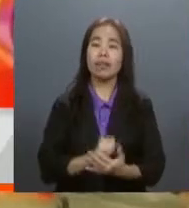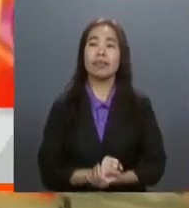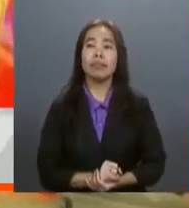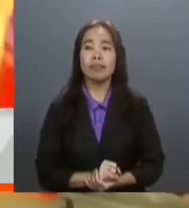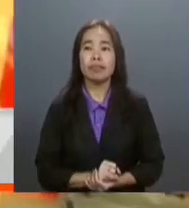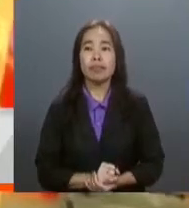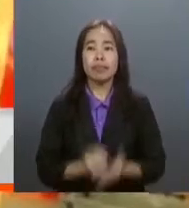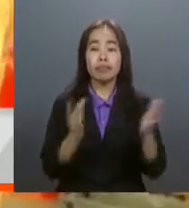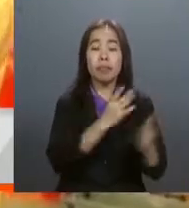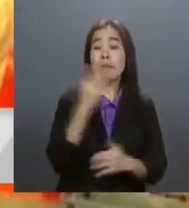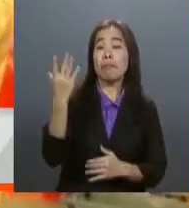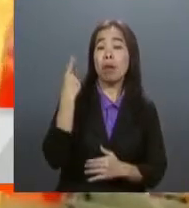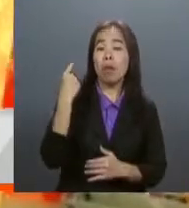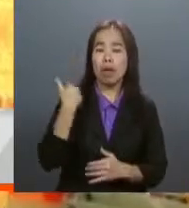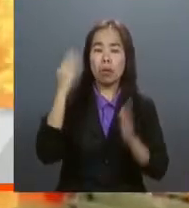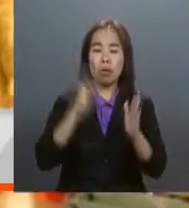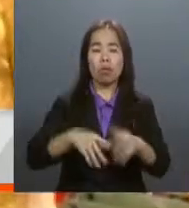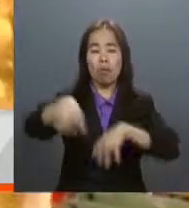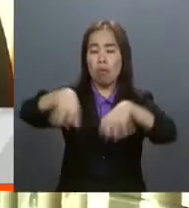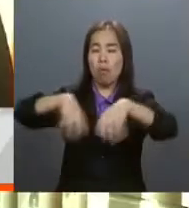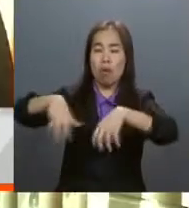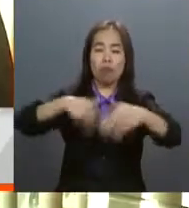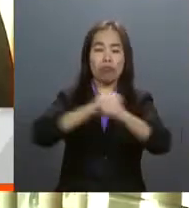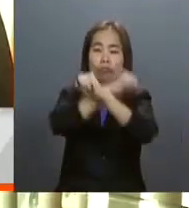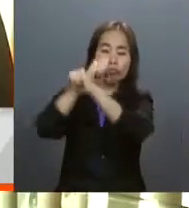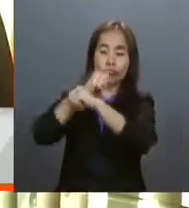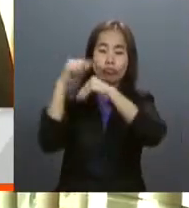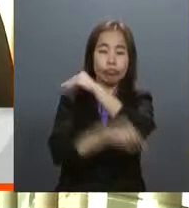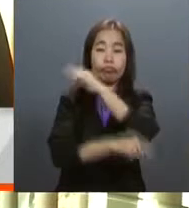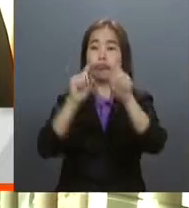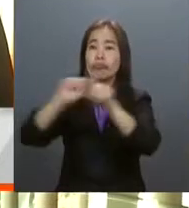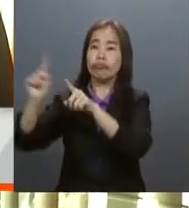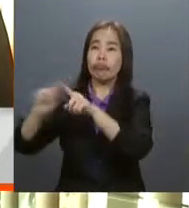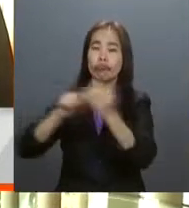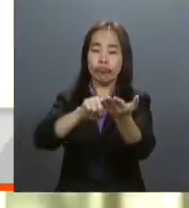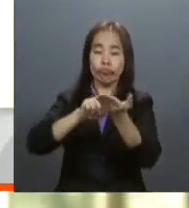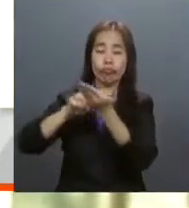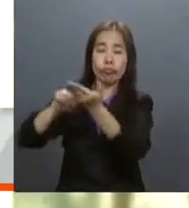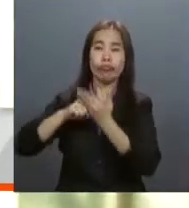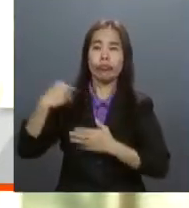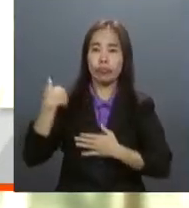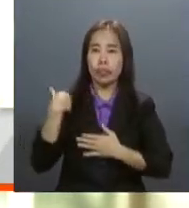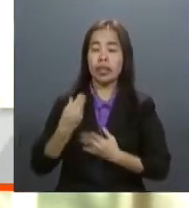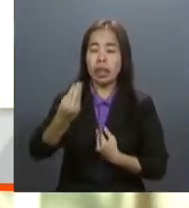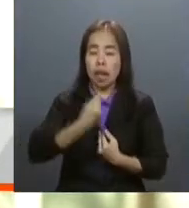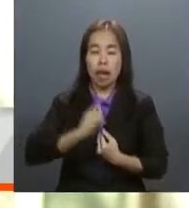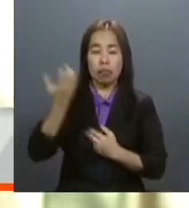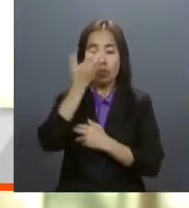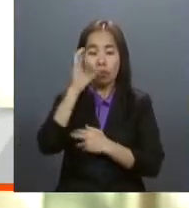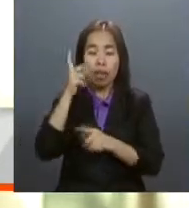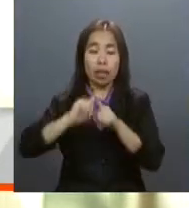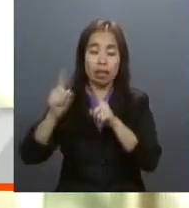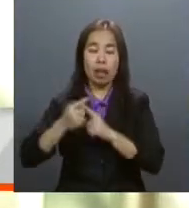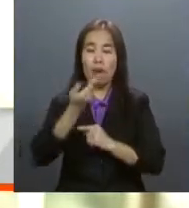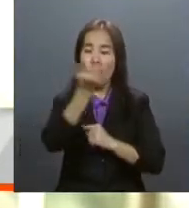เมื่อวันนี้มีข้อเสนอจากหลายภาคส่วนเช่นองค์กรต่อต้านทุจริตคอร์รัปชันแห่งประเทศไทยที่เรียกร้องให้ภาคธุรกิจที่ซื้อโฆษณาในราย